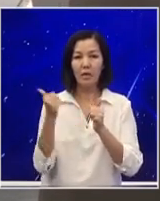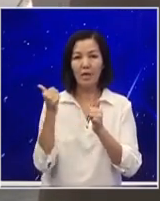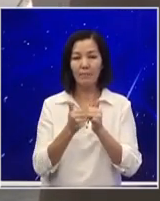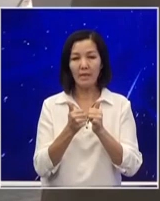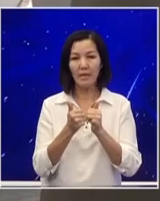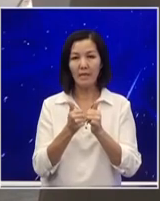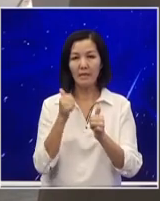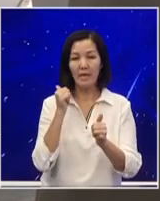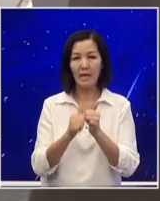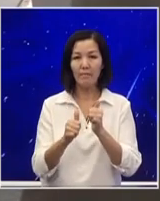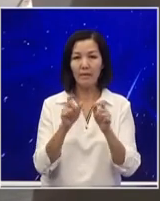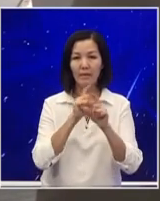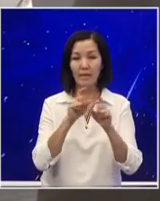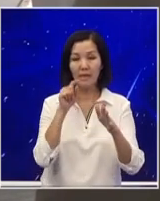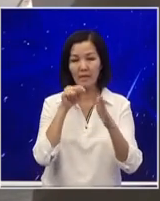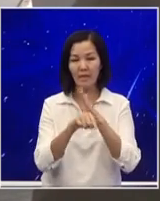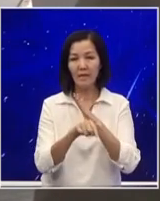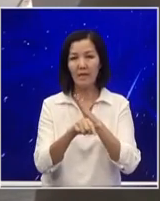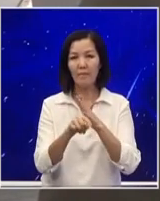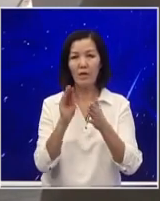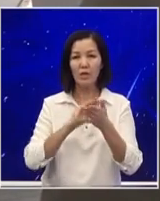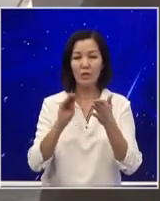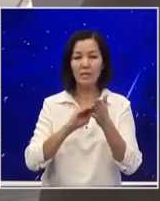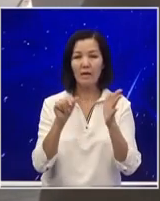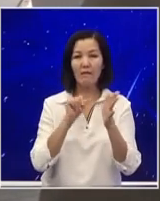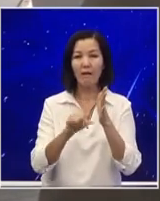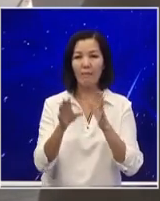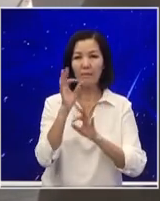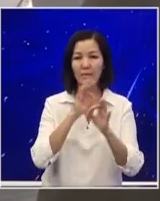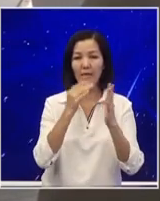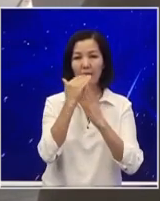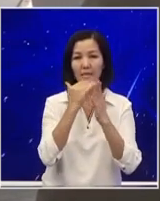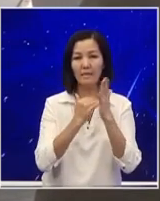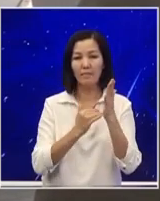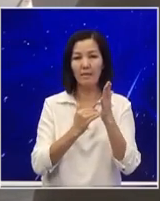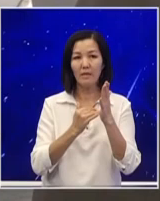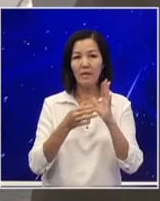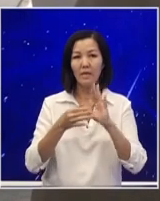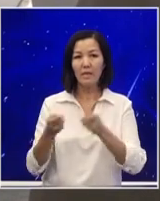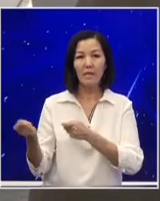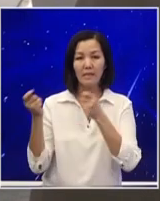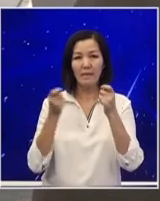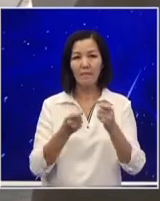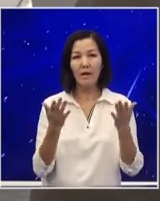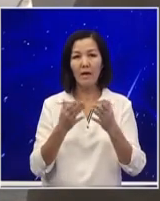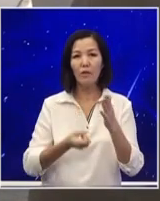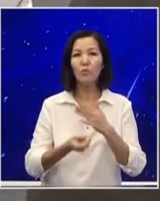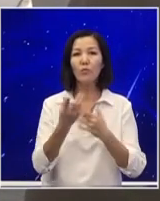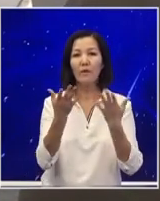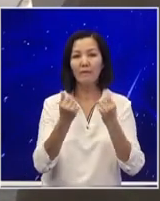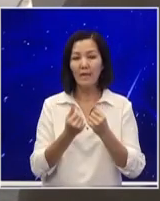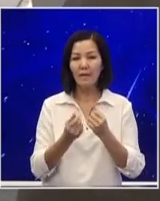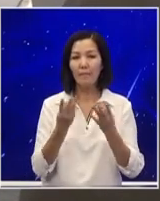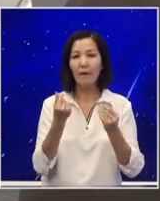әрбір дәріхананы аралап, ішіндегі жаңағы жазылған 60 дәрі бар, солардың бәрін жаңағы поставкасына дейін қай жерден алып атыр, бағасы